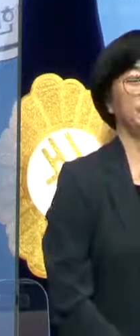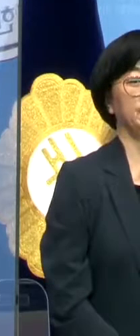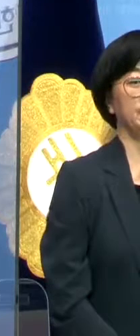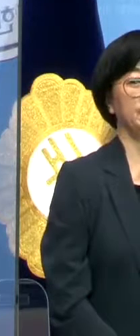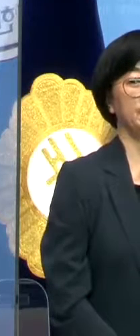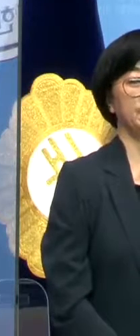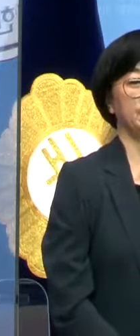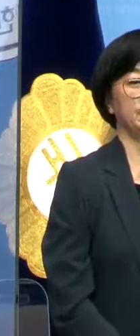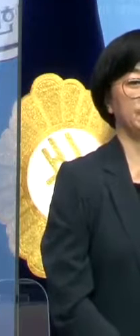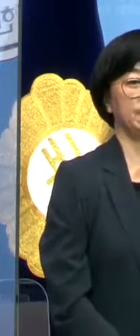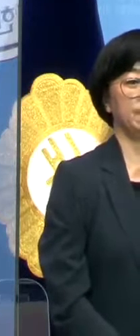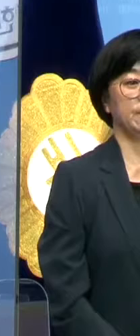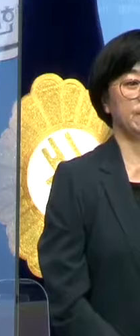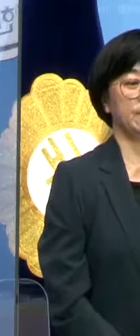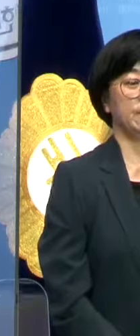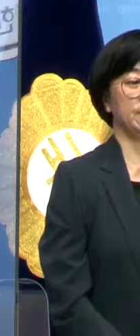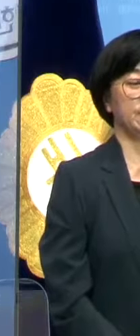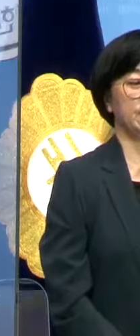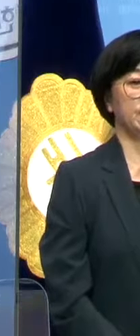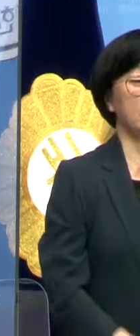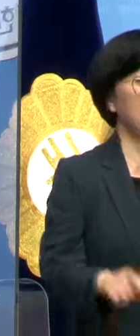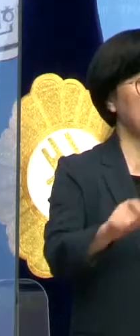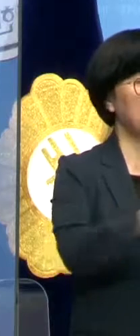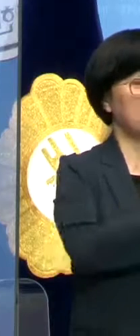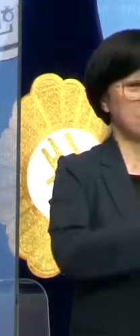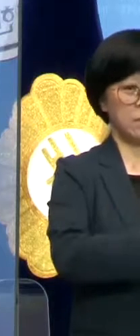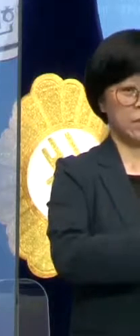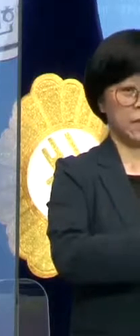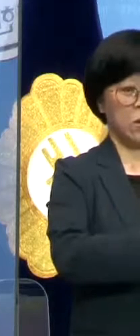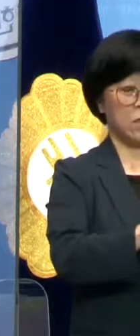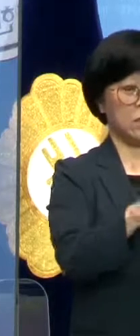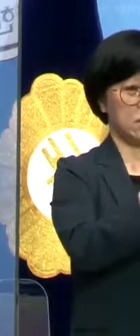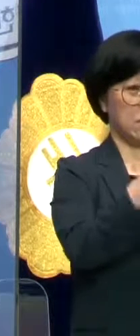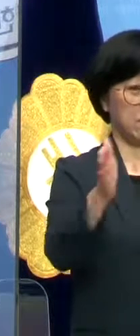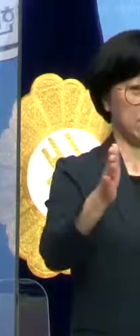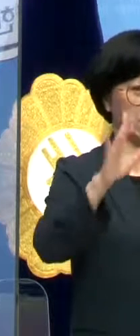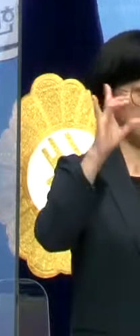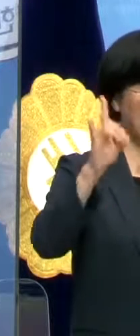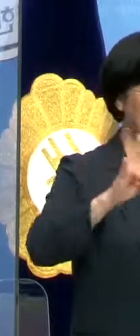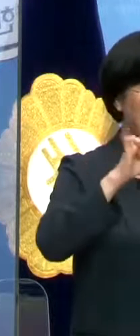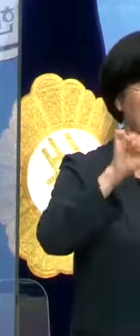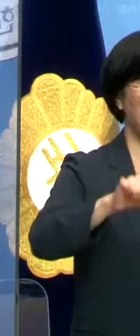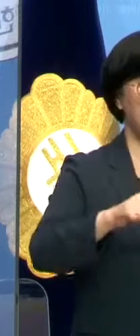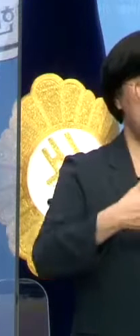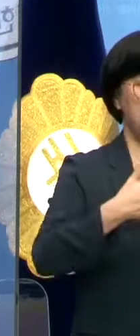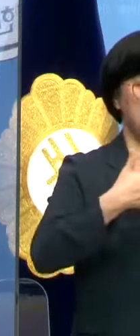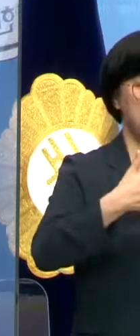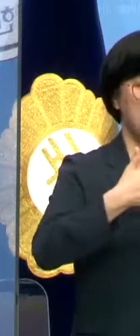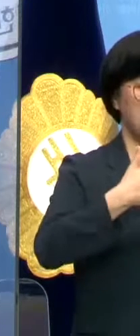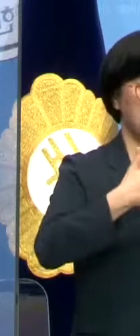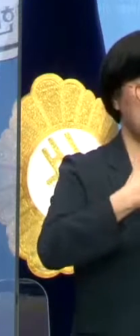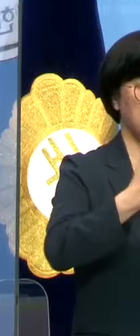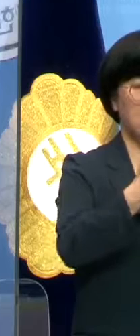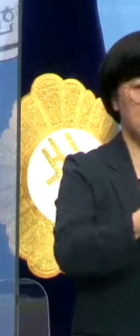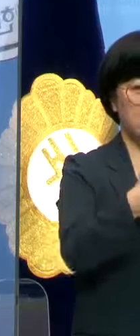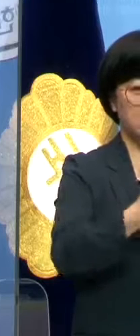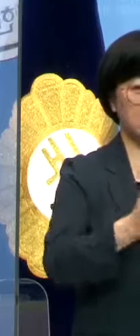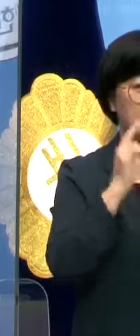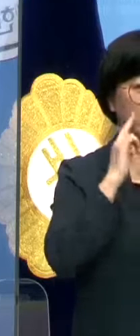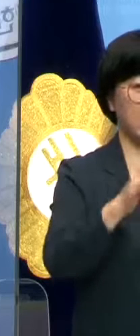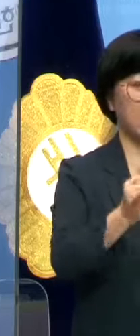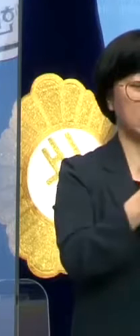상황입니다 특히 11월로 접어들면서 태국의 긴장감은 더욱 높아지고 있습니다